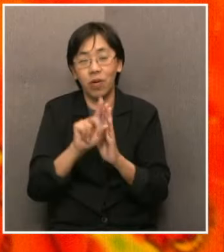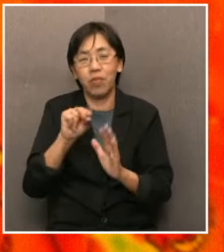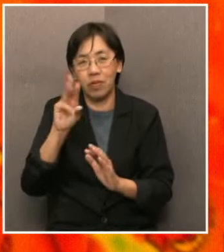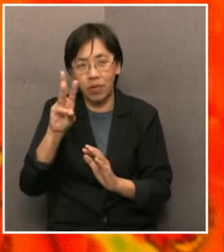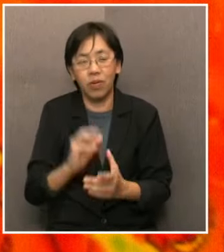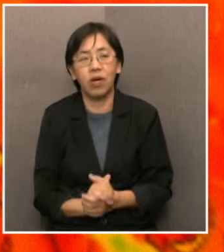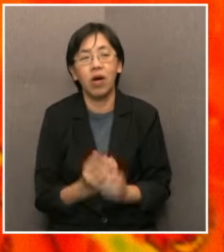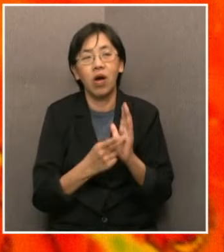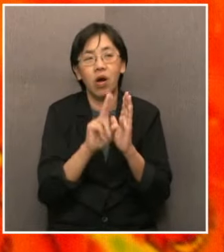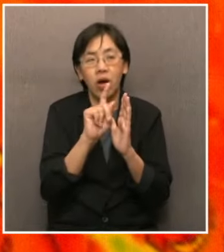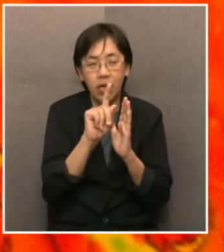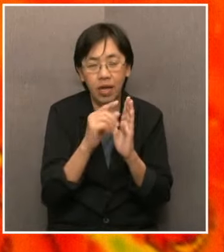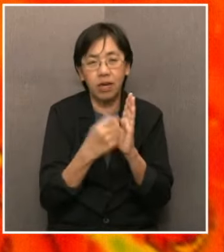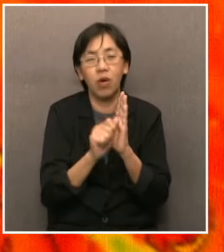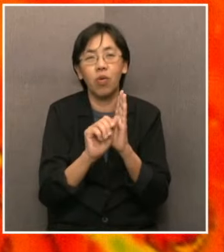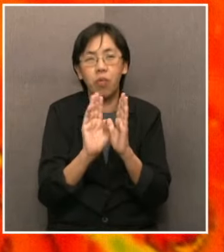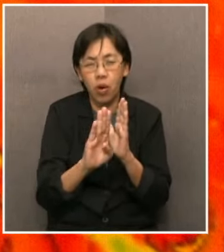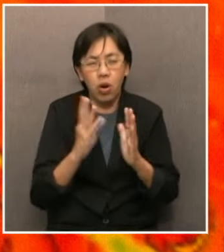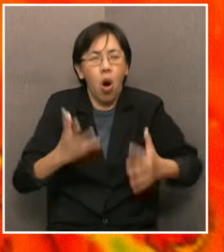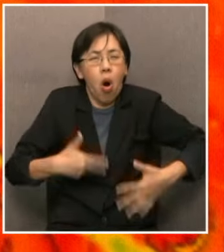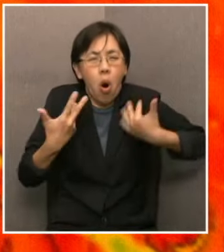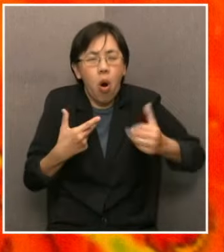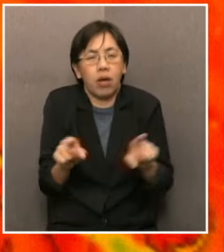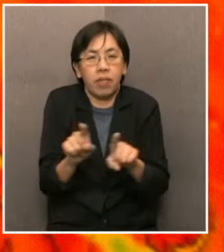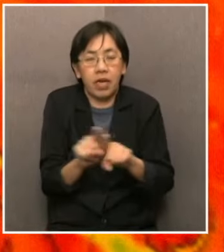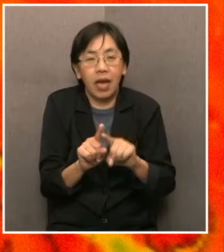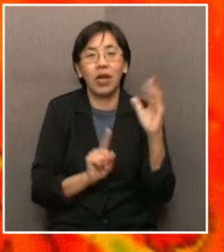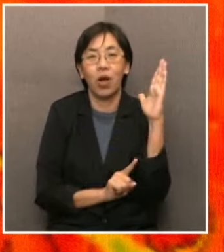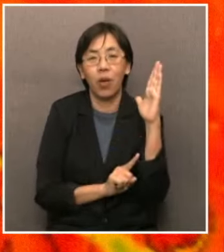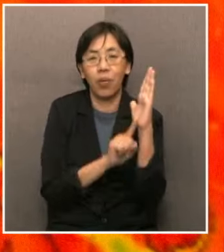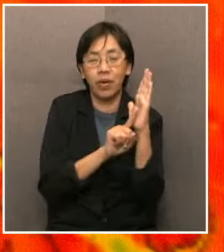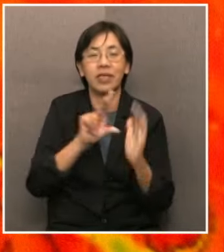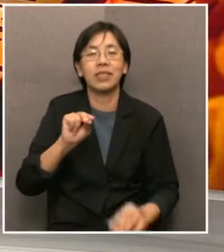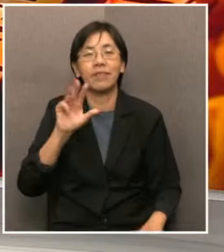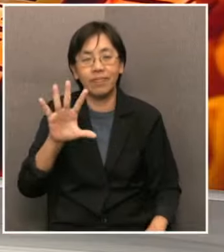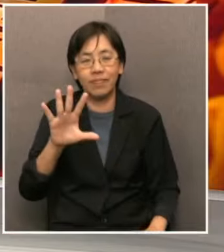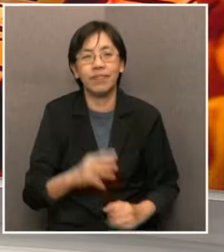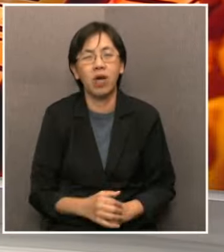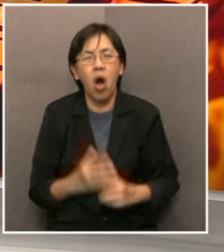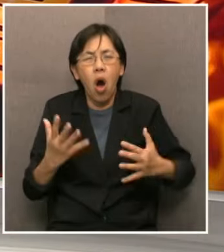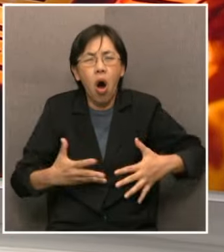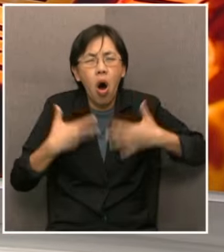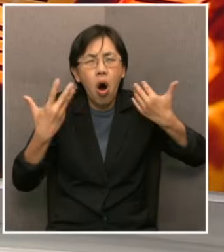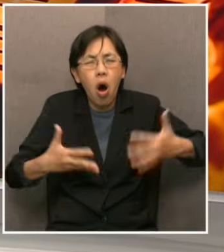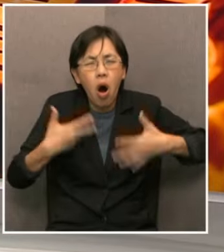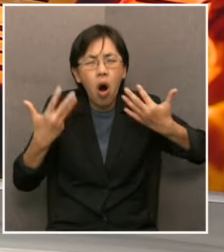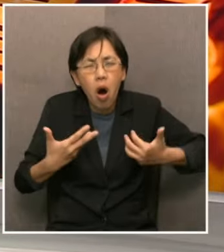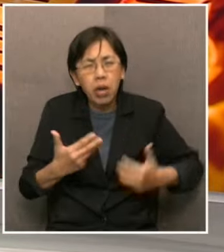ขอนแ่นอุบนราชธานีก็ร้อนไม่แ้กันนะครับ35.Calsร้อนขณะนี้แล้ว